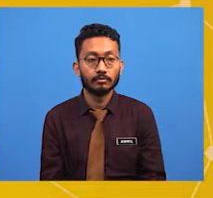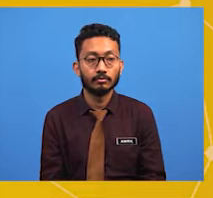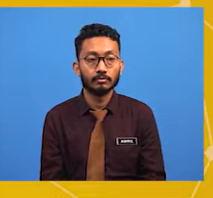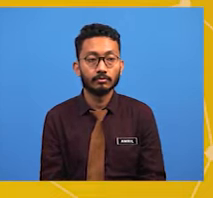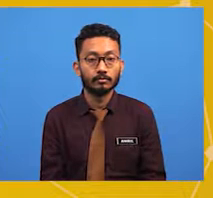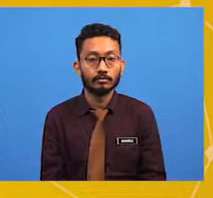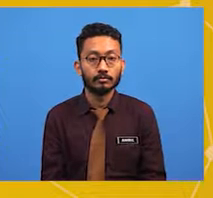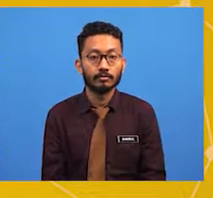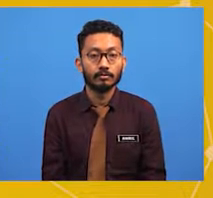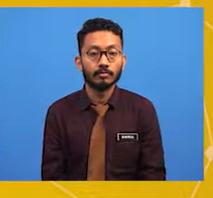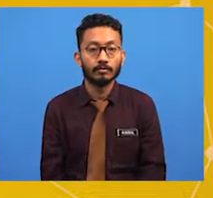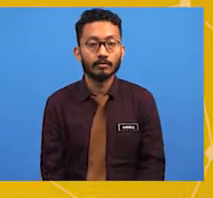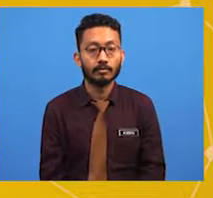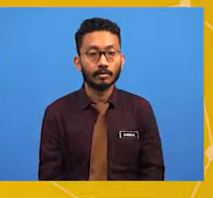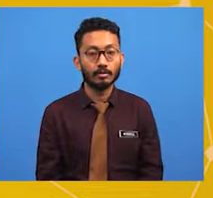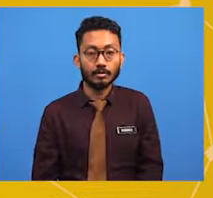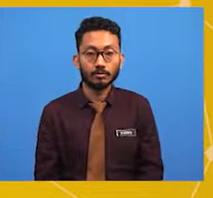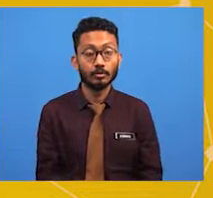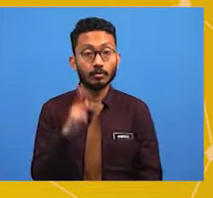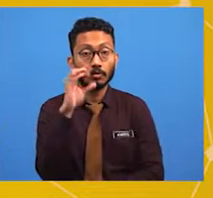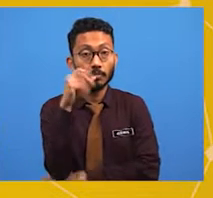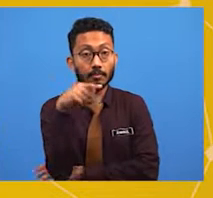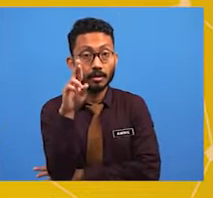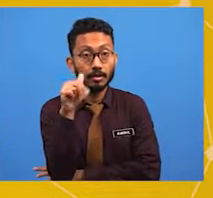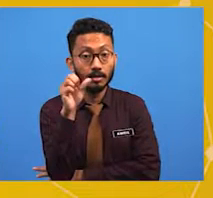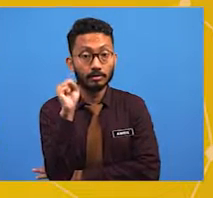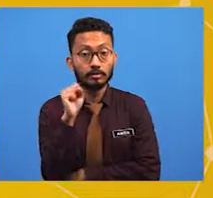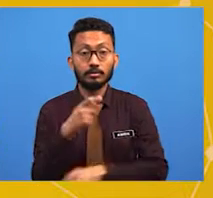Koperasi SMK Taman Firdaus sedang